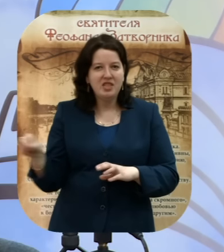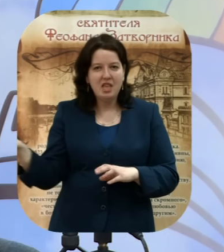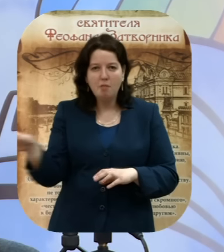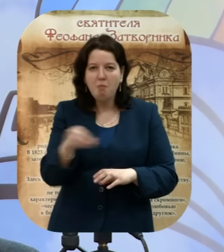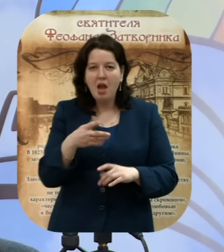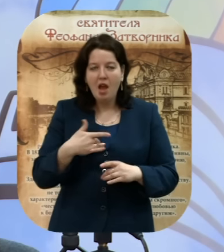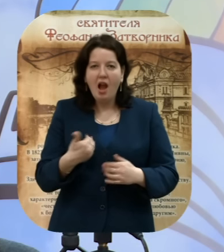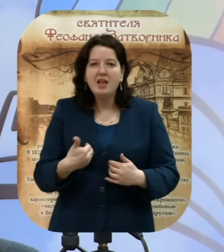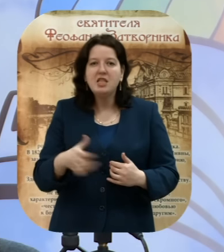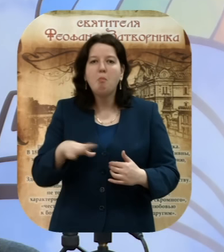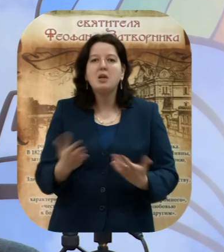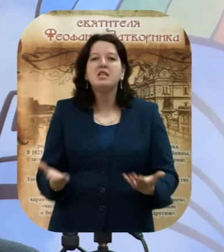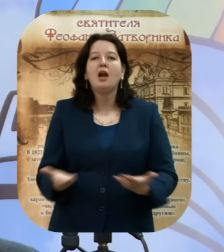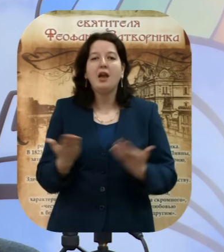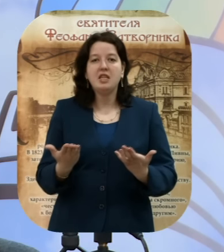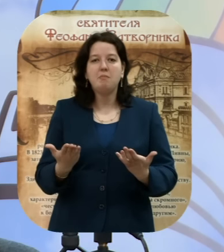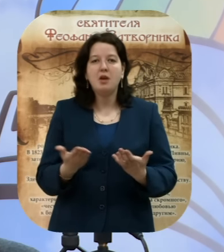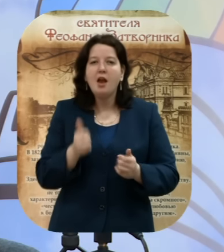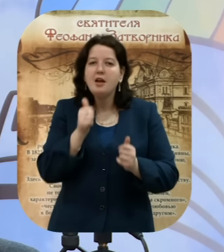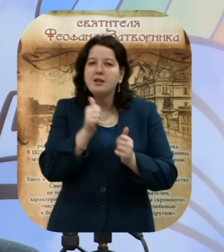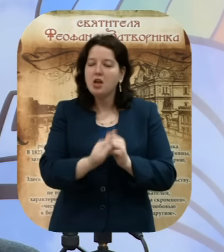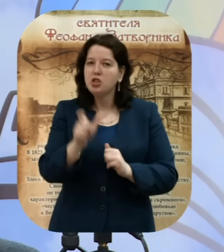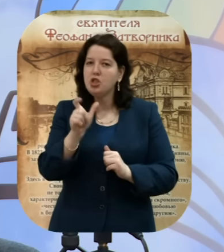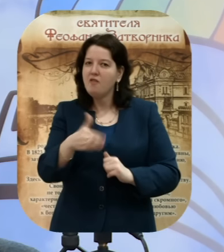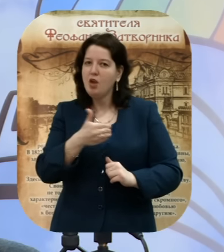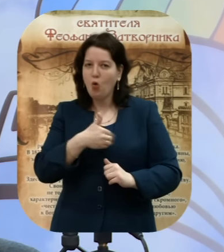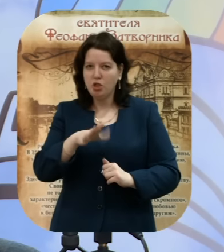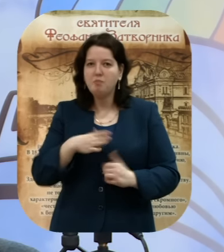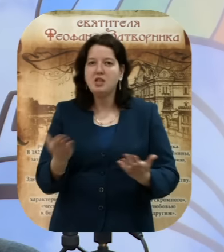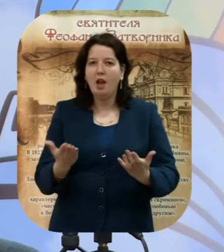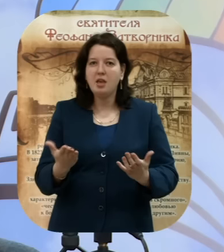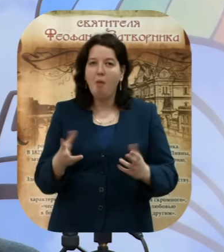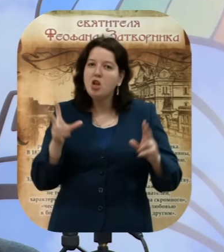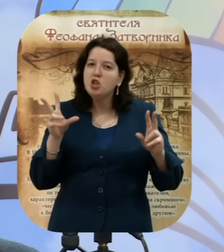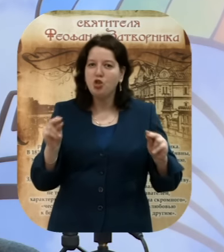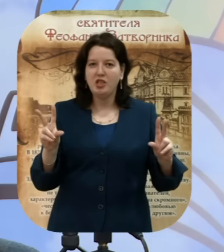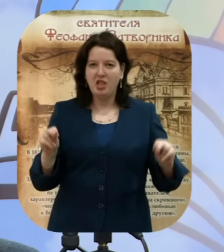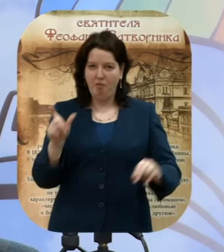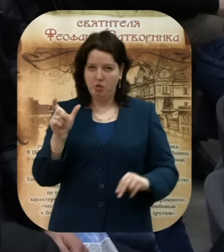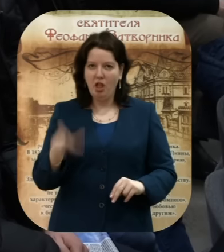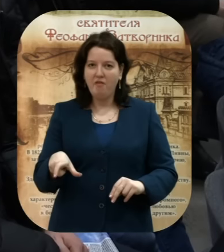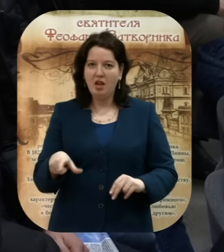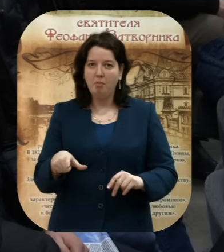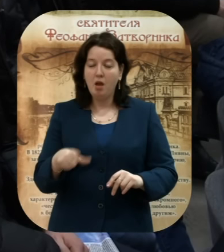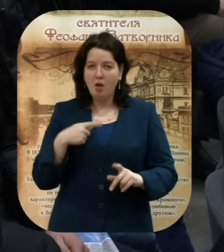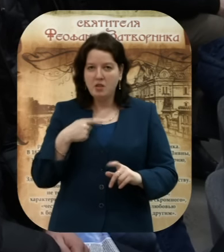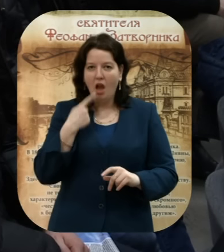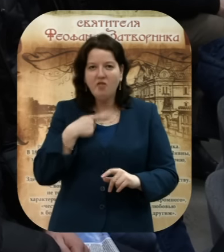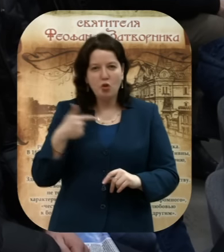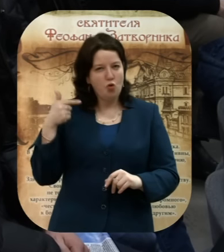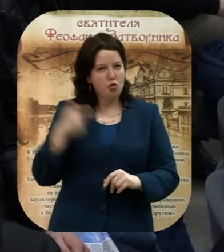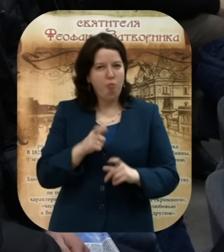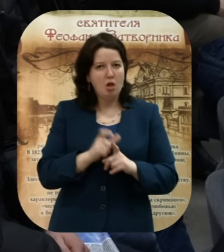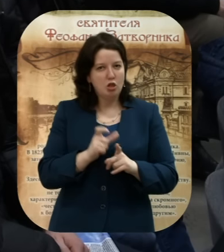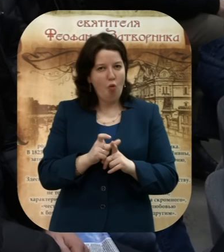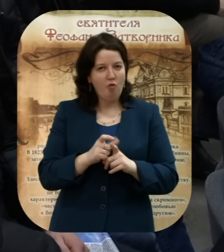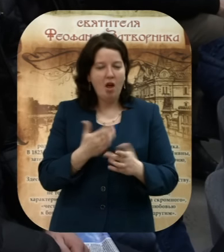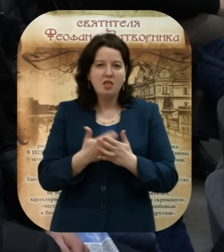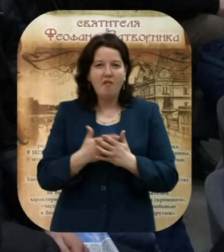быть какими? Ну, счастливыми, конечно. Я выражаюсь этим грубым словом. На самом деле есть куда